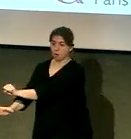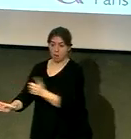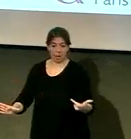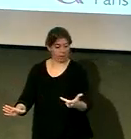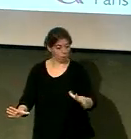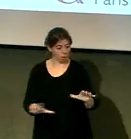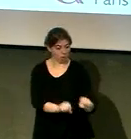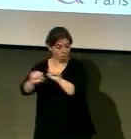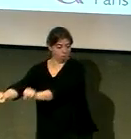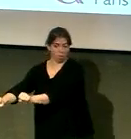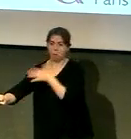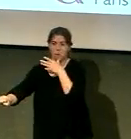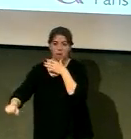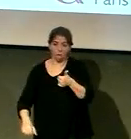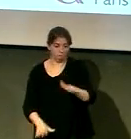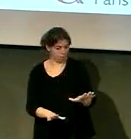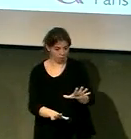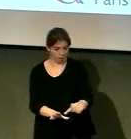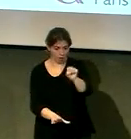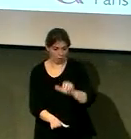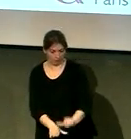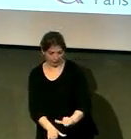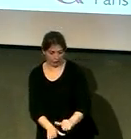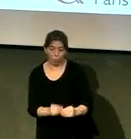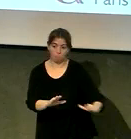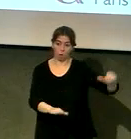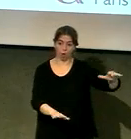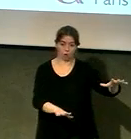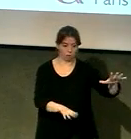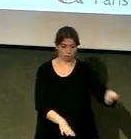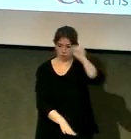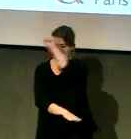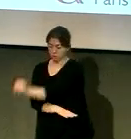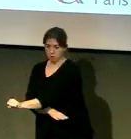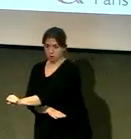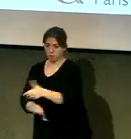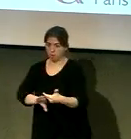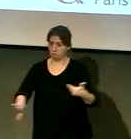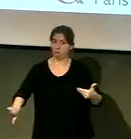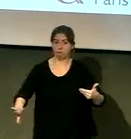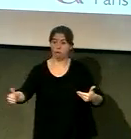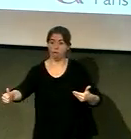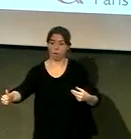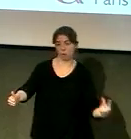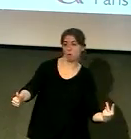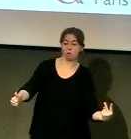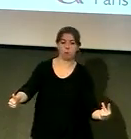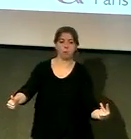les plus grands. Donc ça se pose aussi des questions. Placer les enfants et la fratrie tous